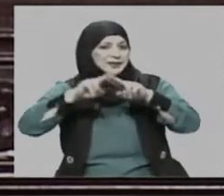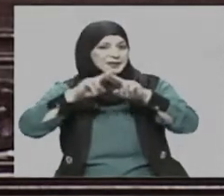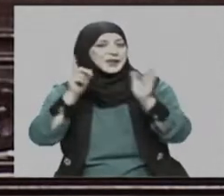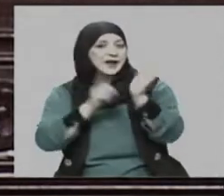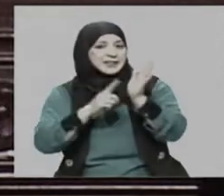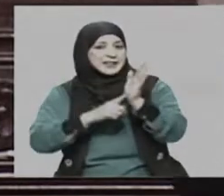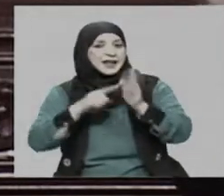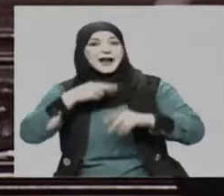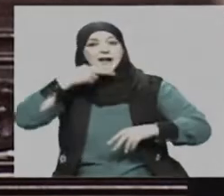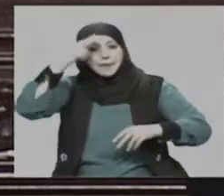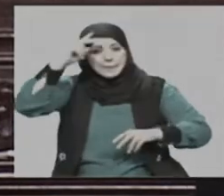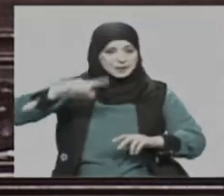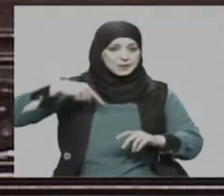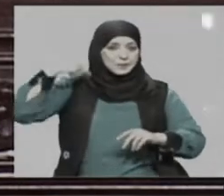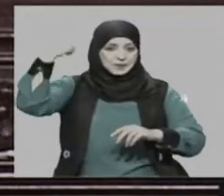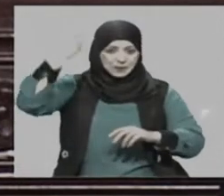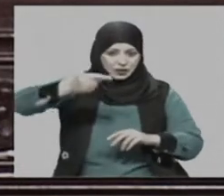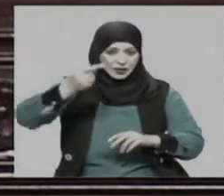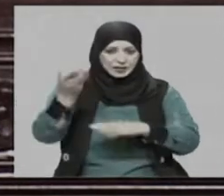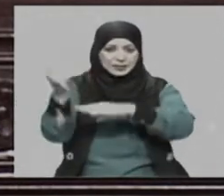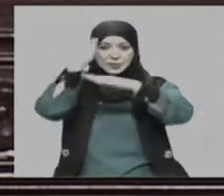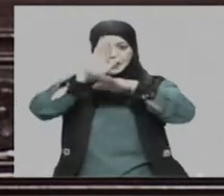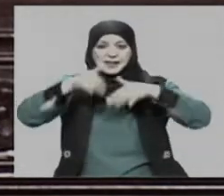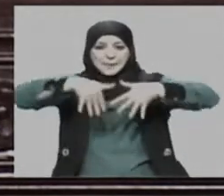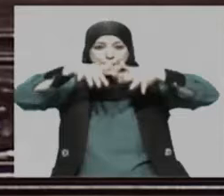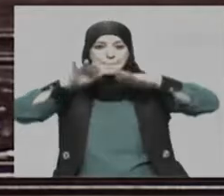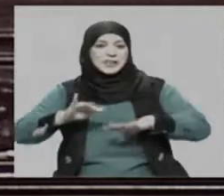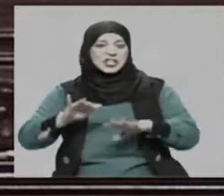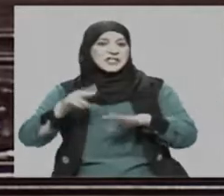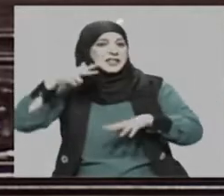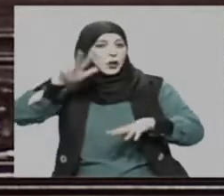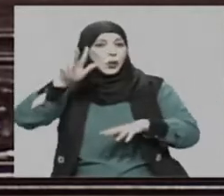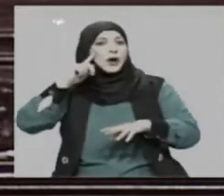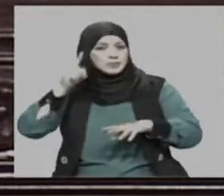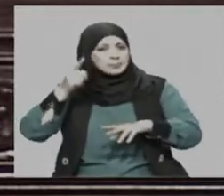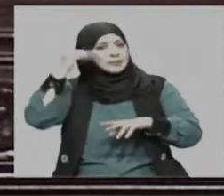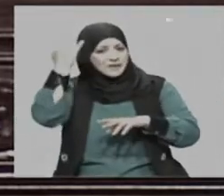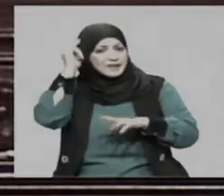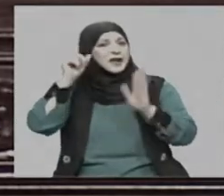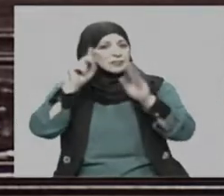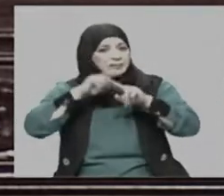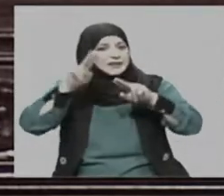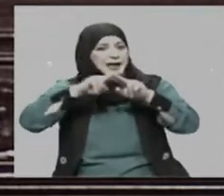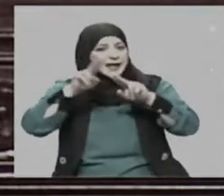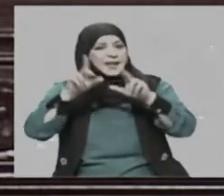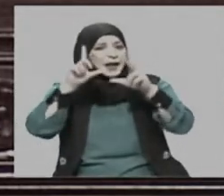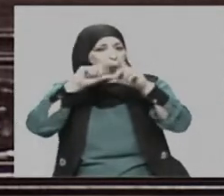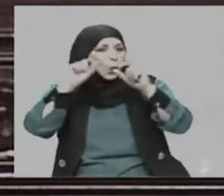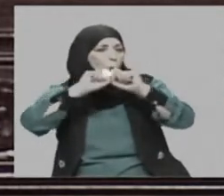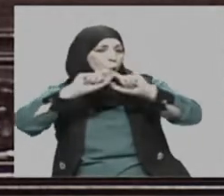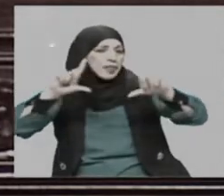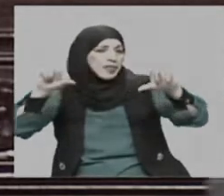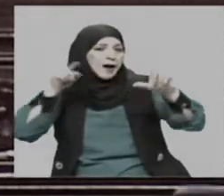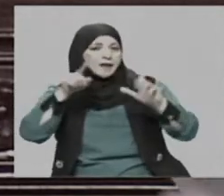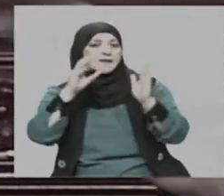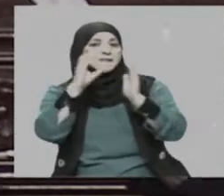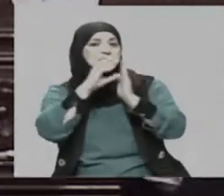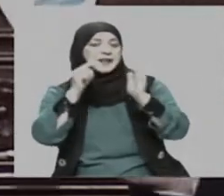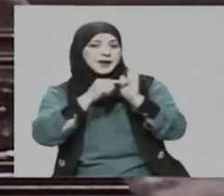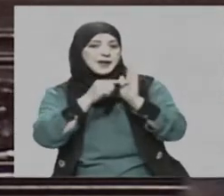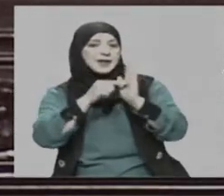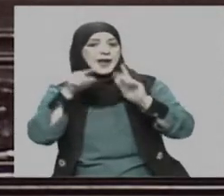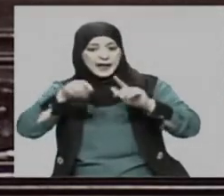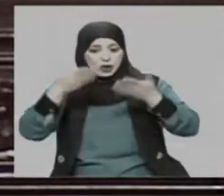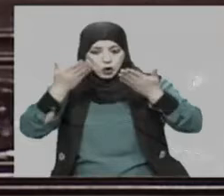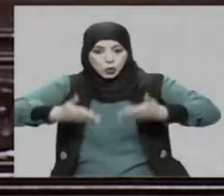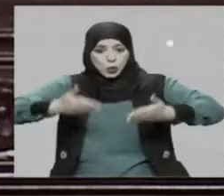الجاي باش نعرض على المجلس مبادرة تشريعية لتوضيح الفصل هذا باش ما يقعدش لبس فيه، لأنه اليوم